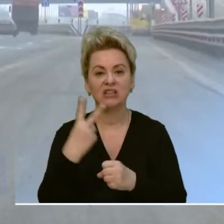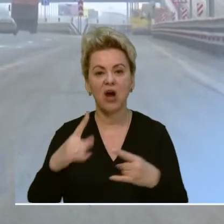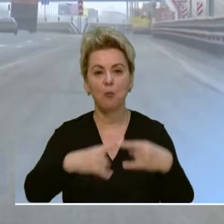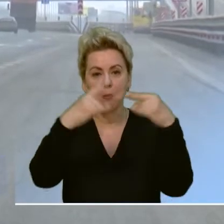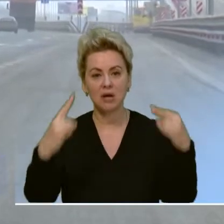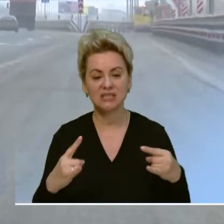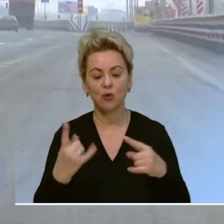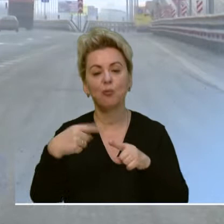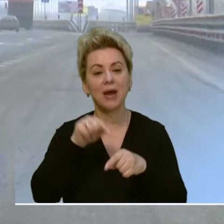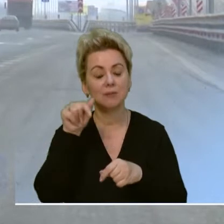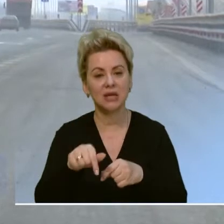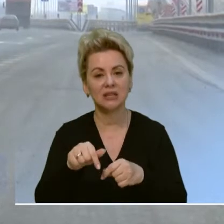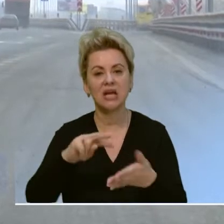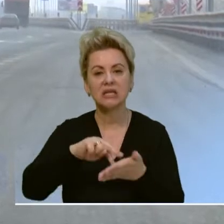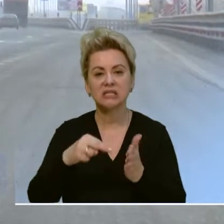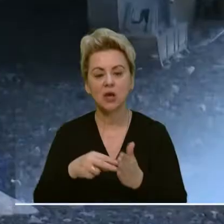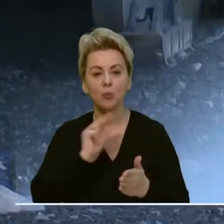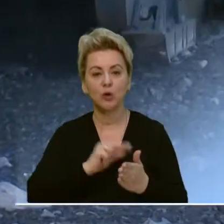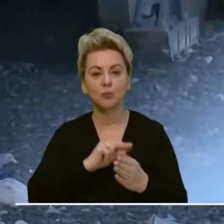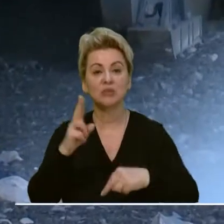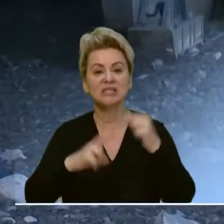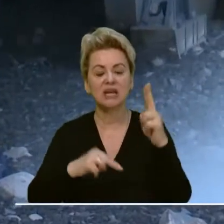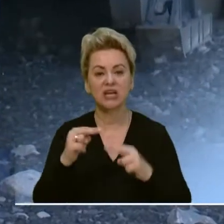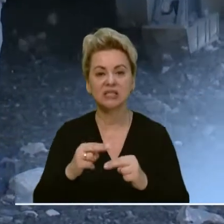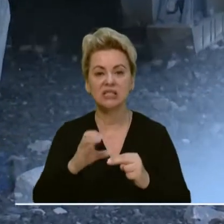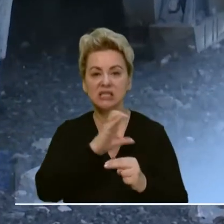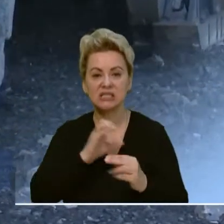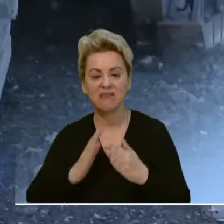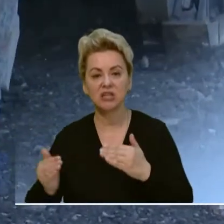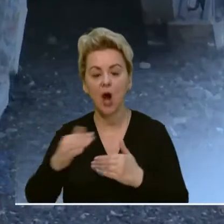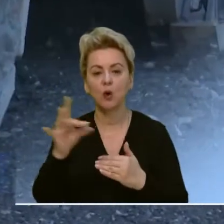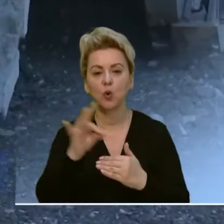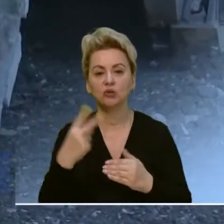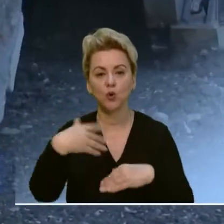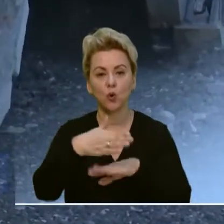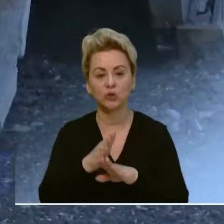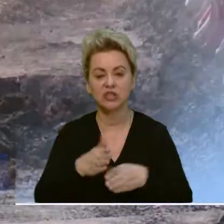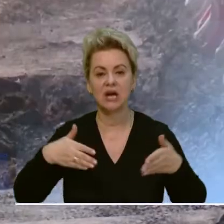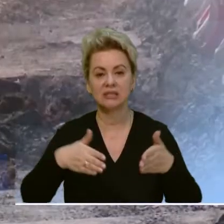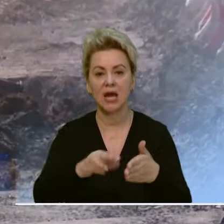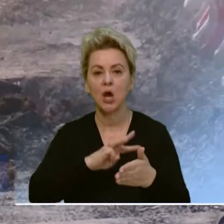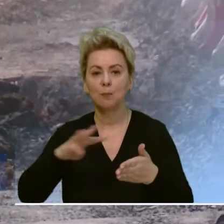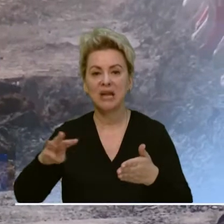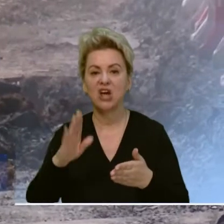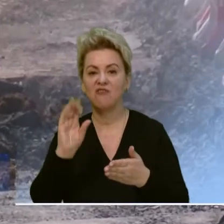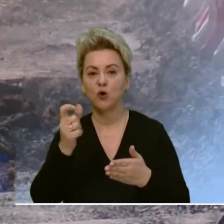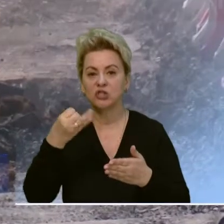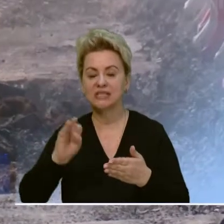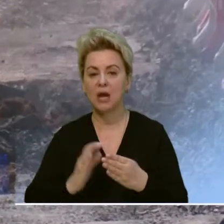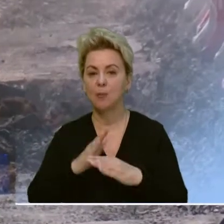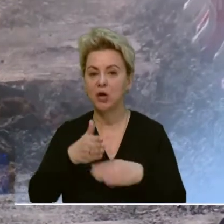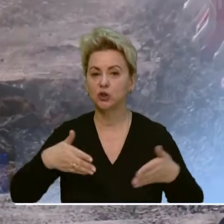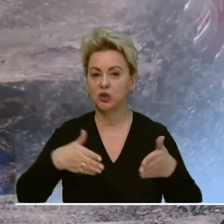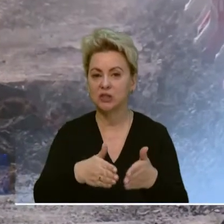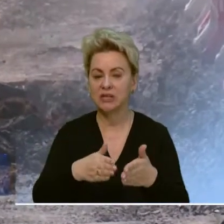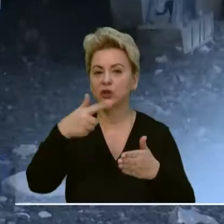моста. Помимо этого запланированы работы по строительству северного обхода Ростова, двух участков трассы Миллерово-Вешенск, подъездной дороги